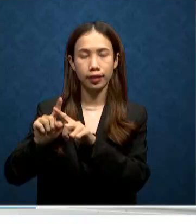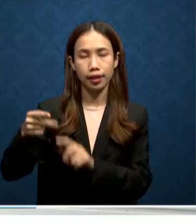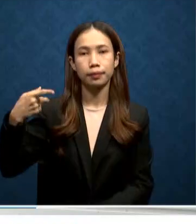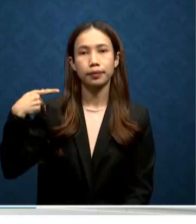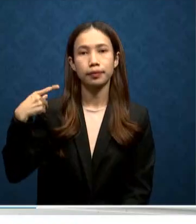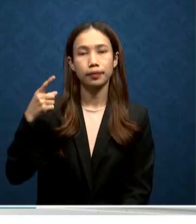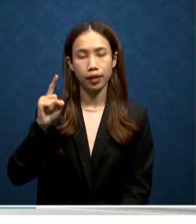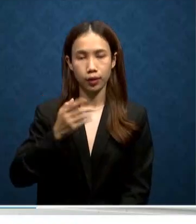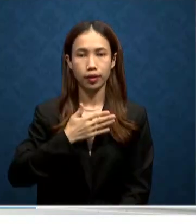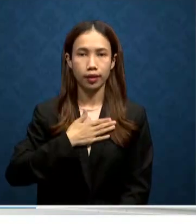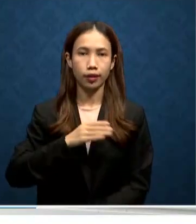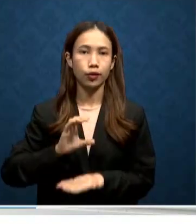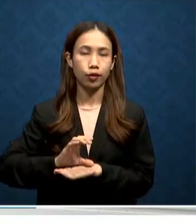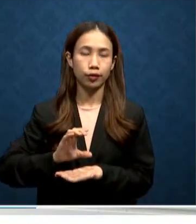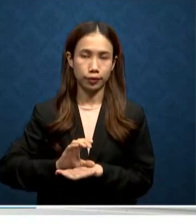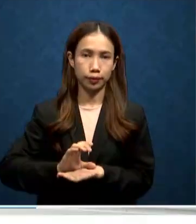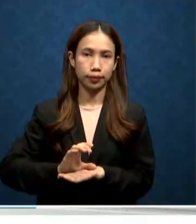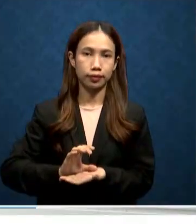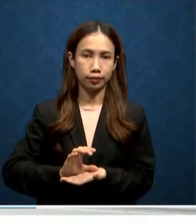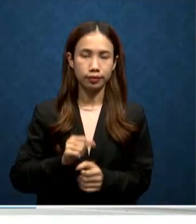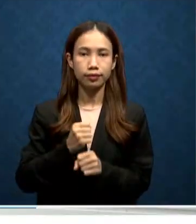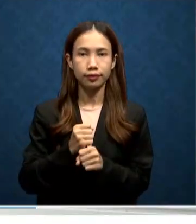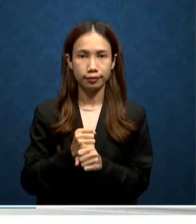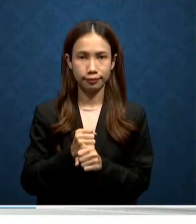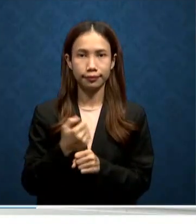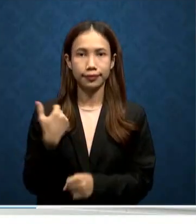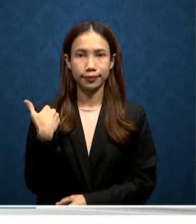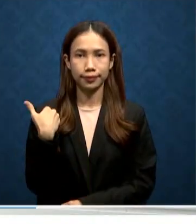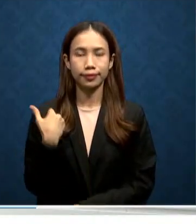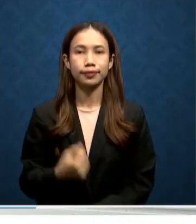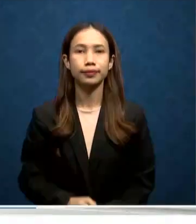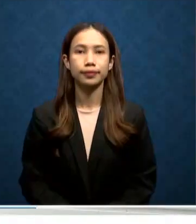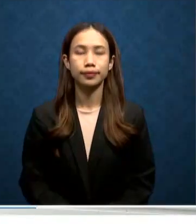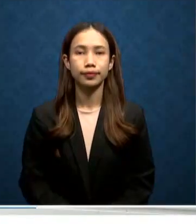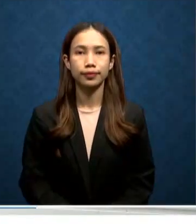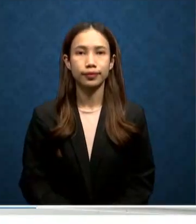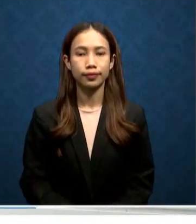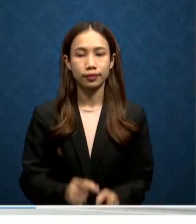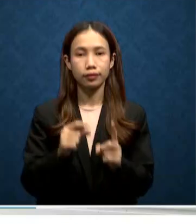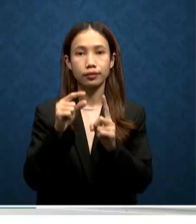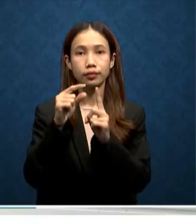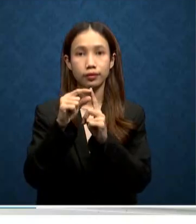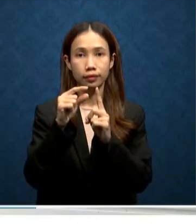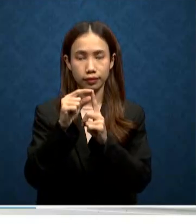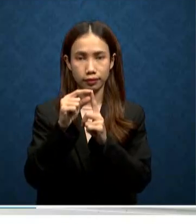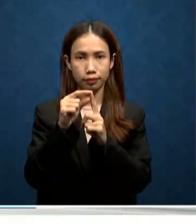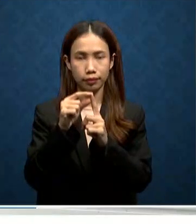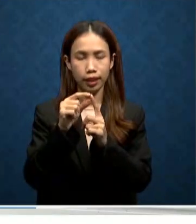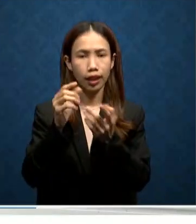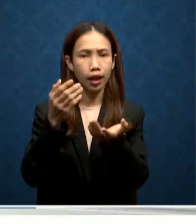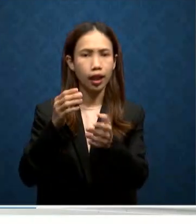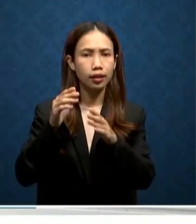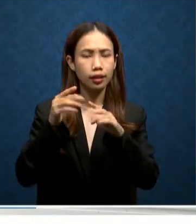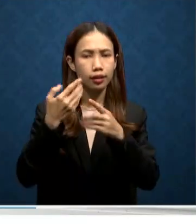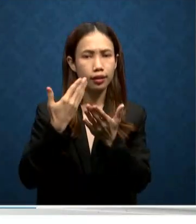ทางกองทุนนะครับเราก็ได้นำไปดำเนินการนะครับส่วนคำว่าการตั้งเผื่อหนี้สงสัย